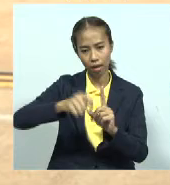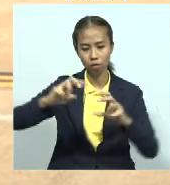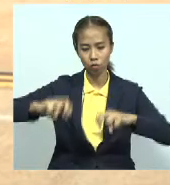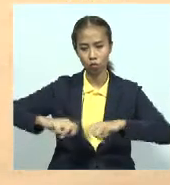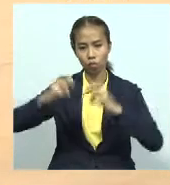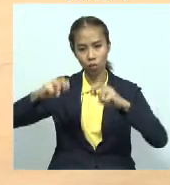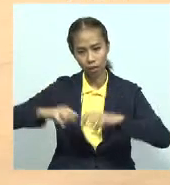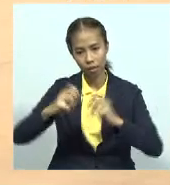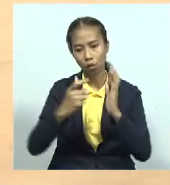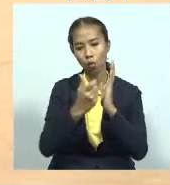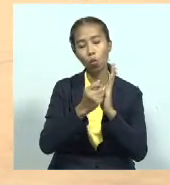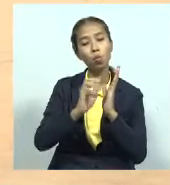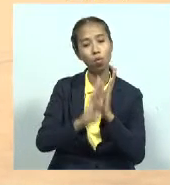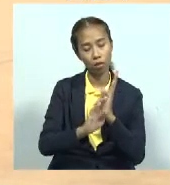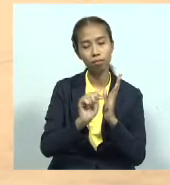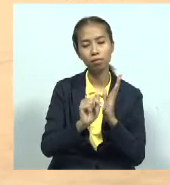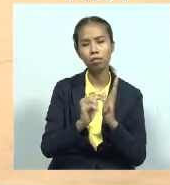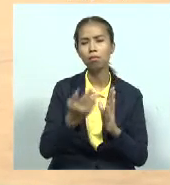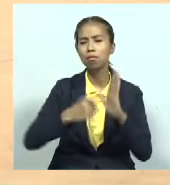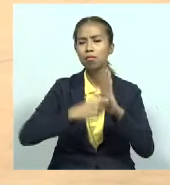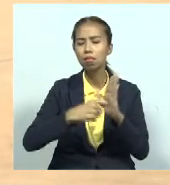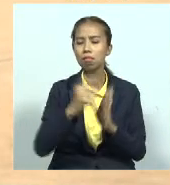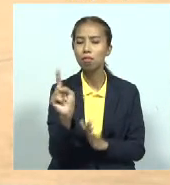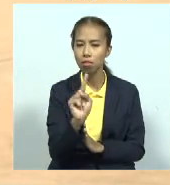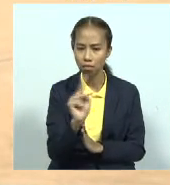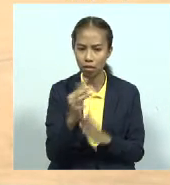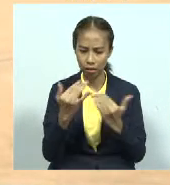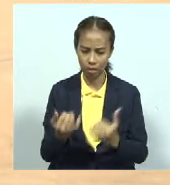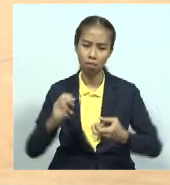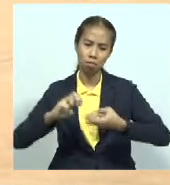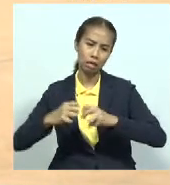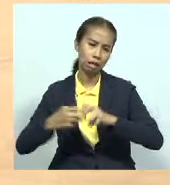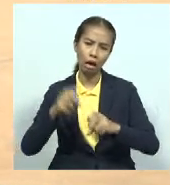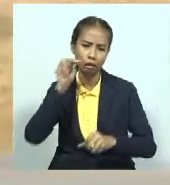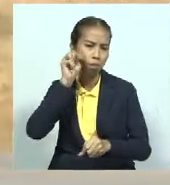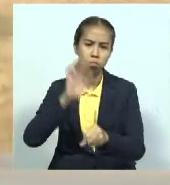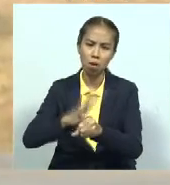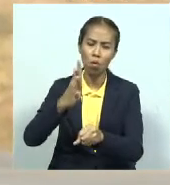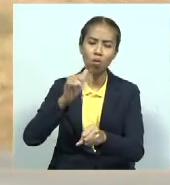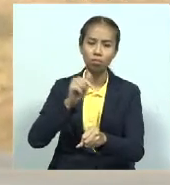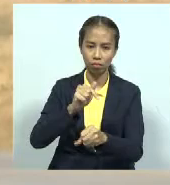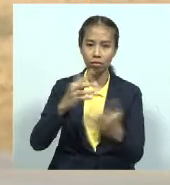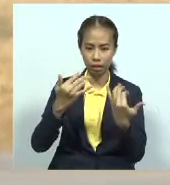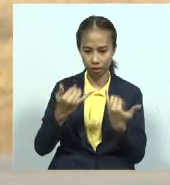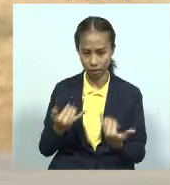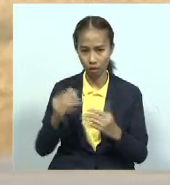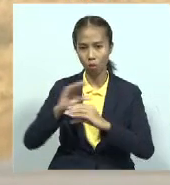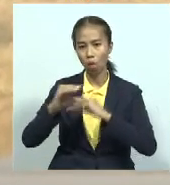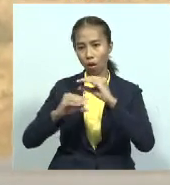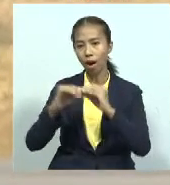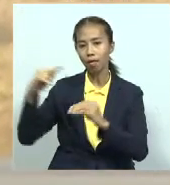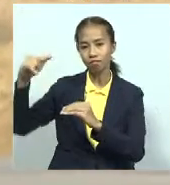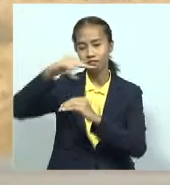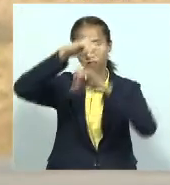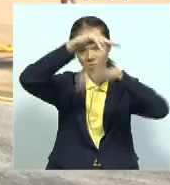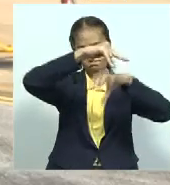รินทร์แล้วก็ที่อุบลราชธานีนะครับเนื่องจากว่าหลายพื้นที่เนี่ยกำลังประสบกับปัญหาขาดแคลนน้ำทางกรมฝนหลวงและการบินเกษตรจึ